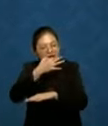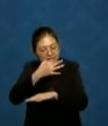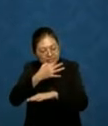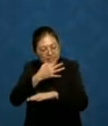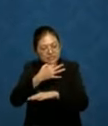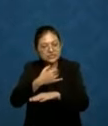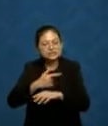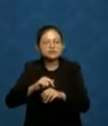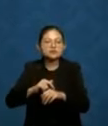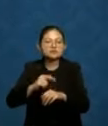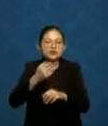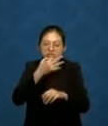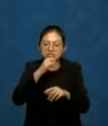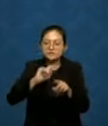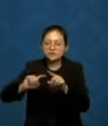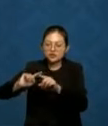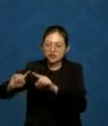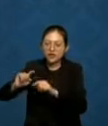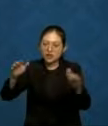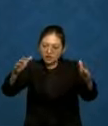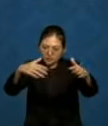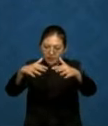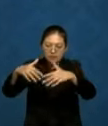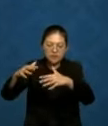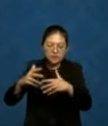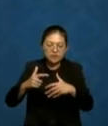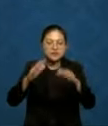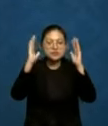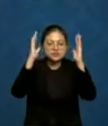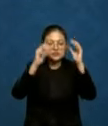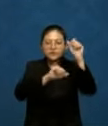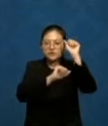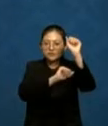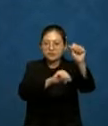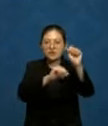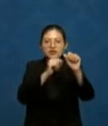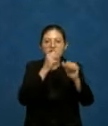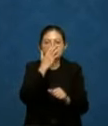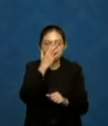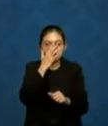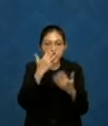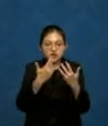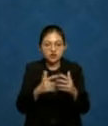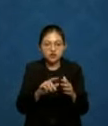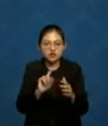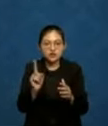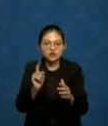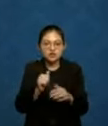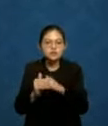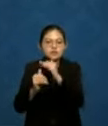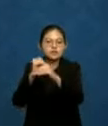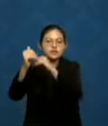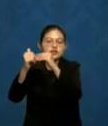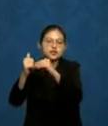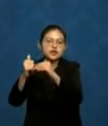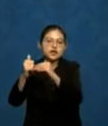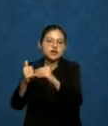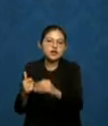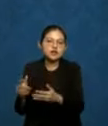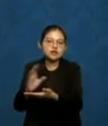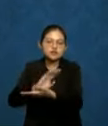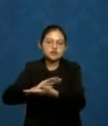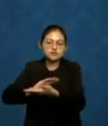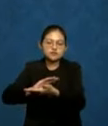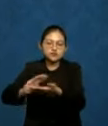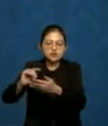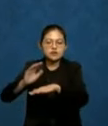งานอาชีพต่างๆนะครับก็ให้นายอำเภอประชาสัมพันธ์แล้วก็ประสานไปทางพัฒนาฝีมือแรงานนะครับมัน